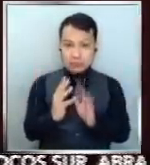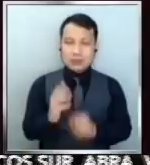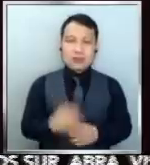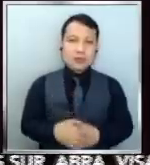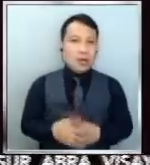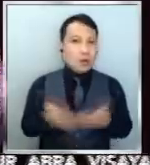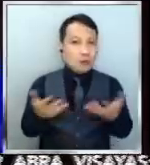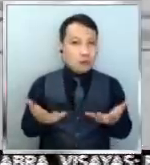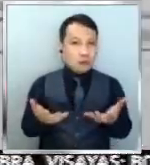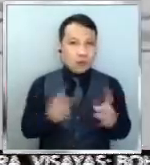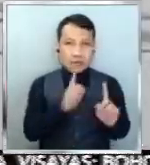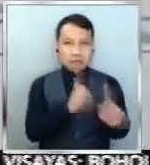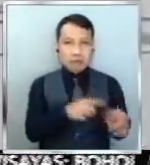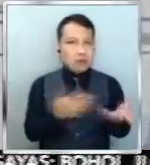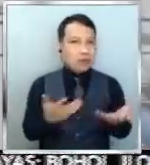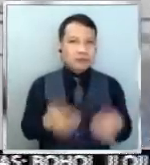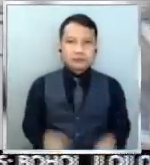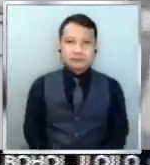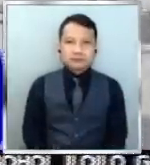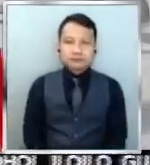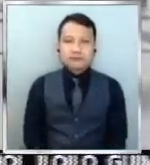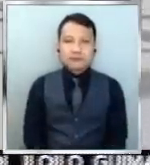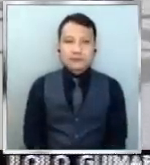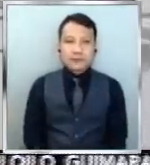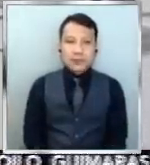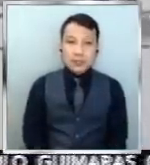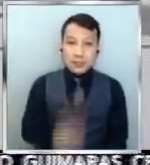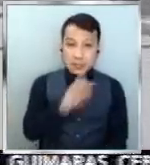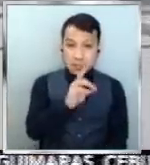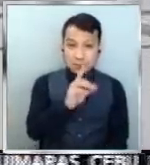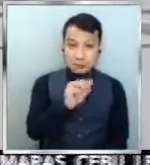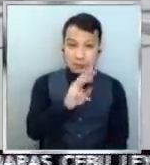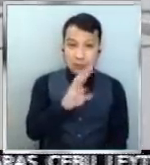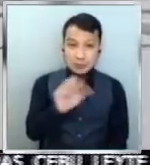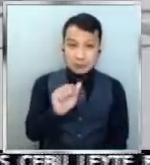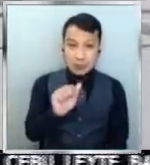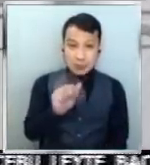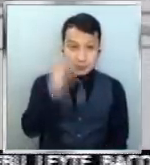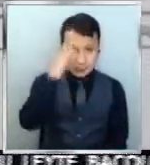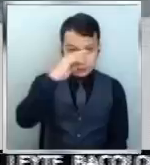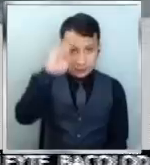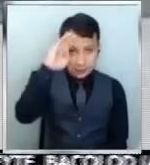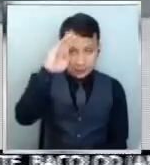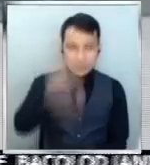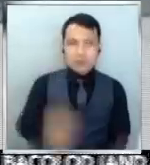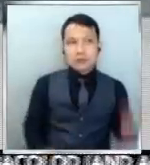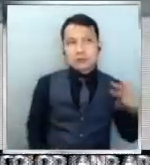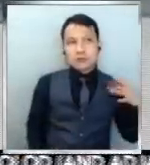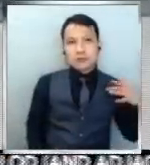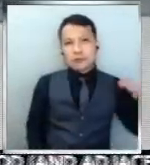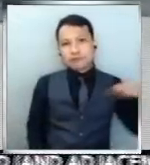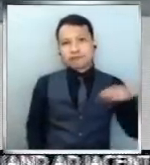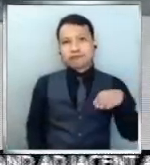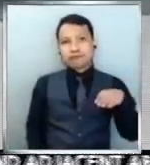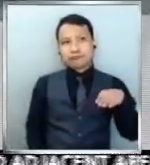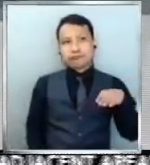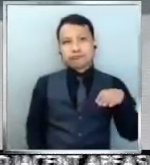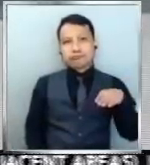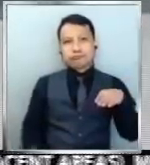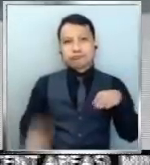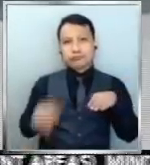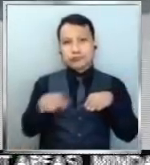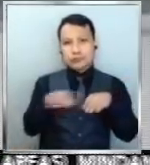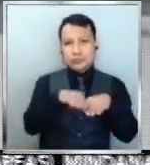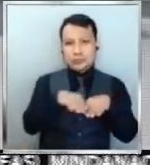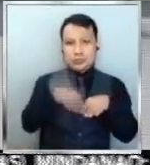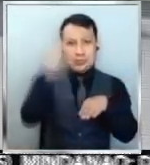silang pahayag. Sa Dasmariñas, Cavite, naghihintay ang mga sasakyan sa intersection nang biglang umatras ang malaking